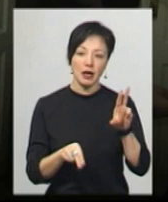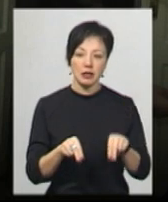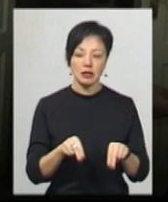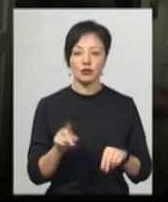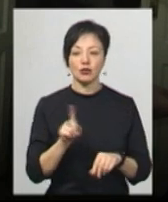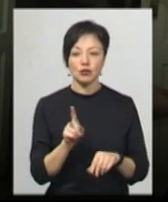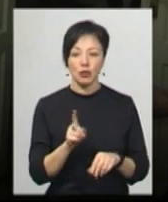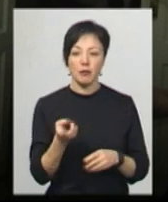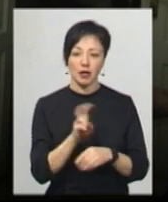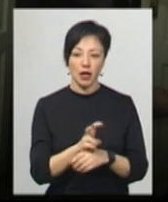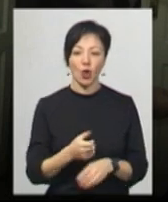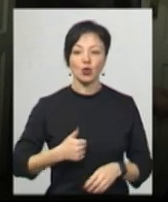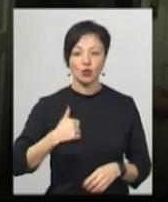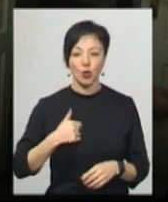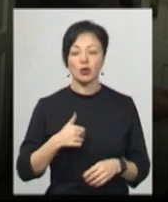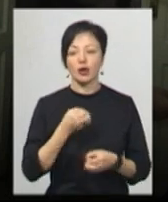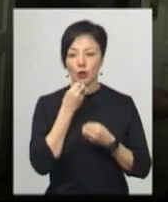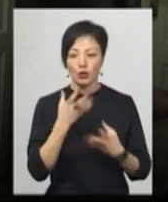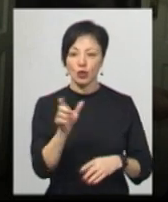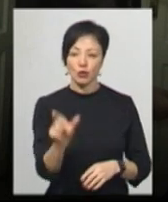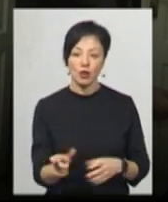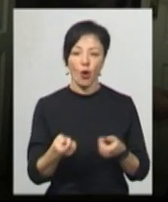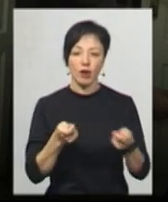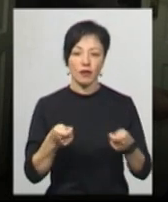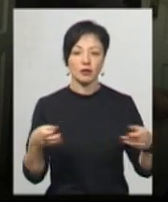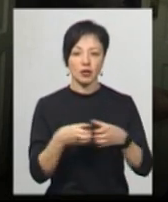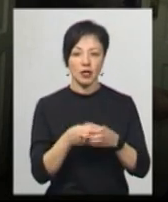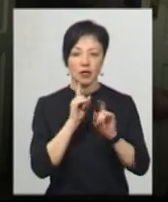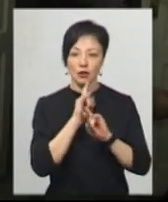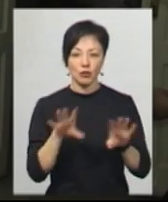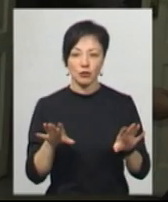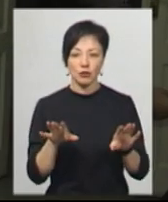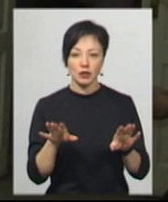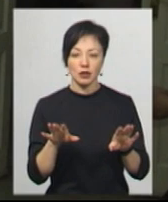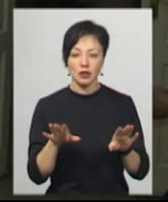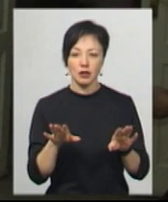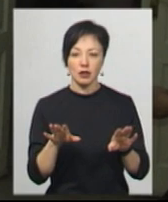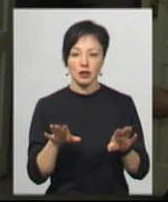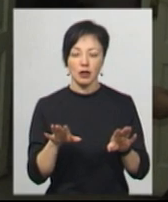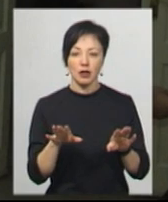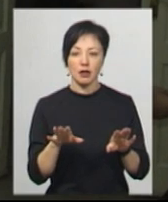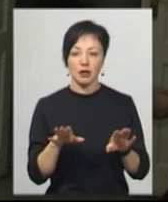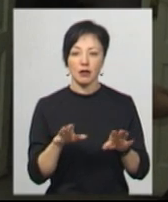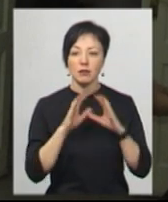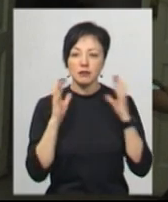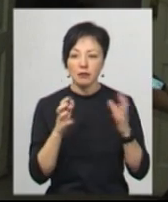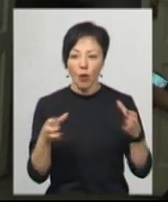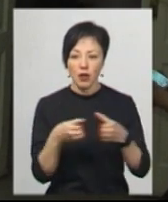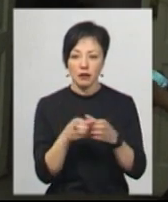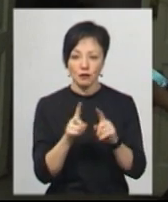прийде достойна людина, яка буде керувати колективом і не буде рубати з плеча, щоб не розігнати цей колектив, який